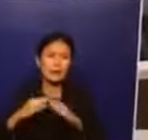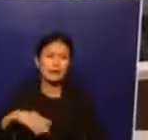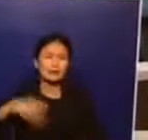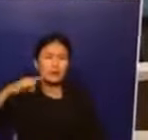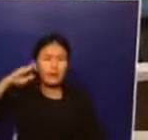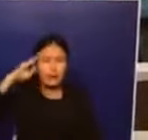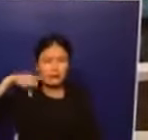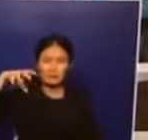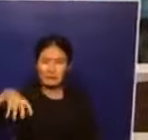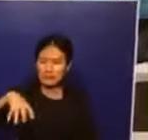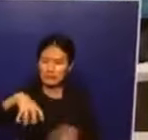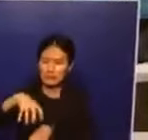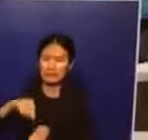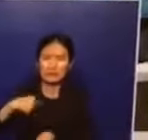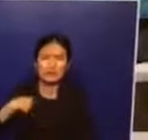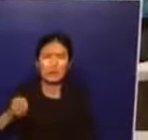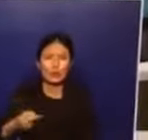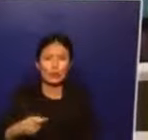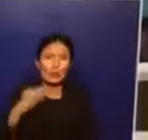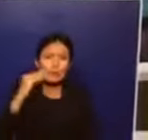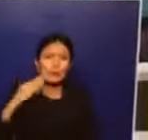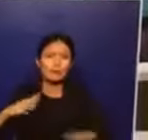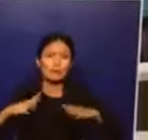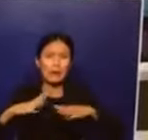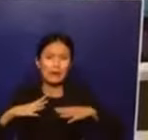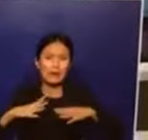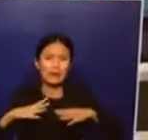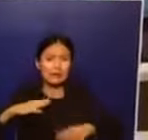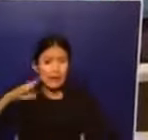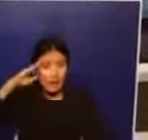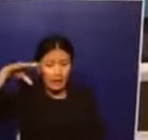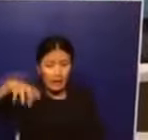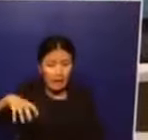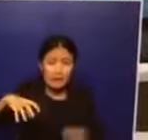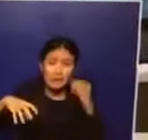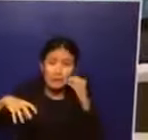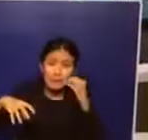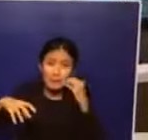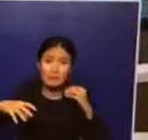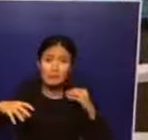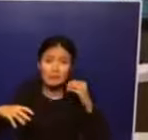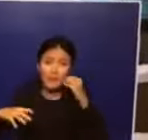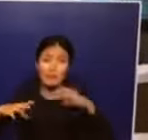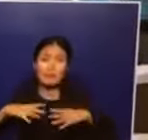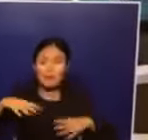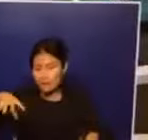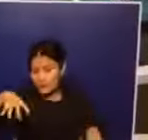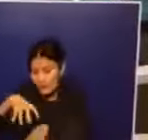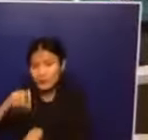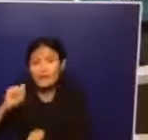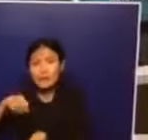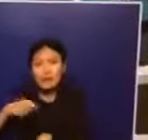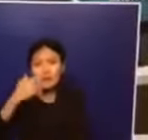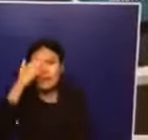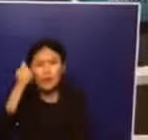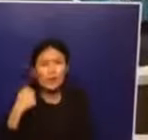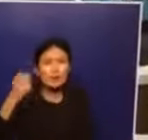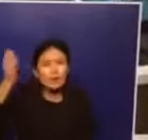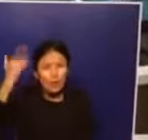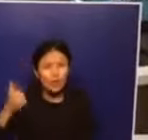ะครับและการที่ท่านพักอยู่ในบ้านที่เป็นของทหารก็เป็นโดยหน้าที่ในราชการที่ท่านเคยเป็นอดีตผบ.ทบ.นะ